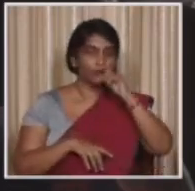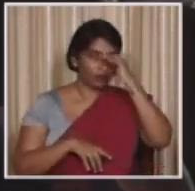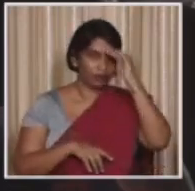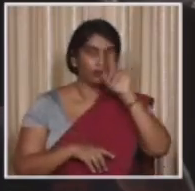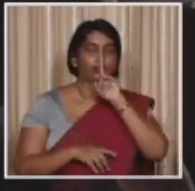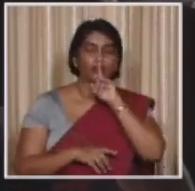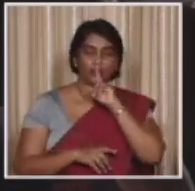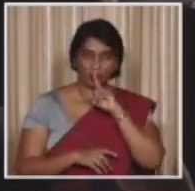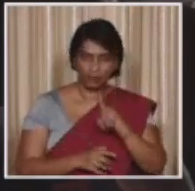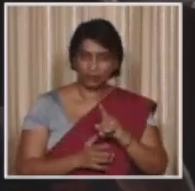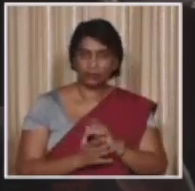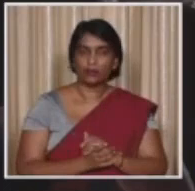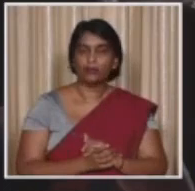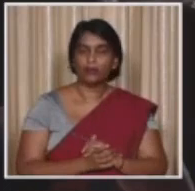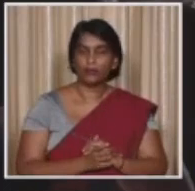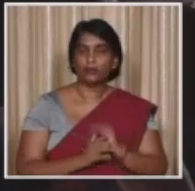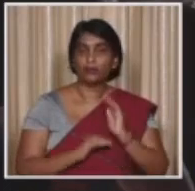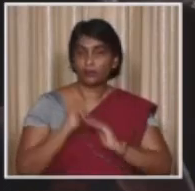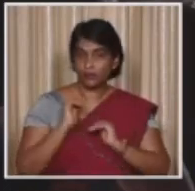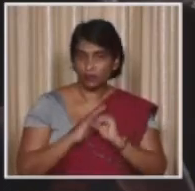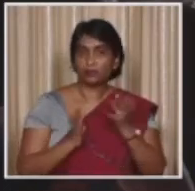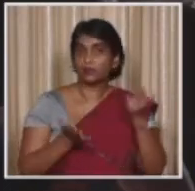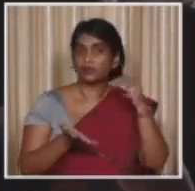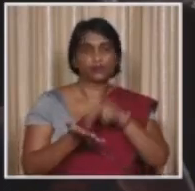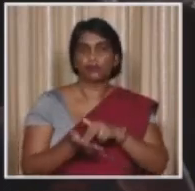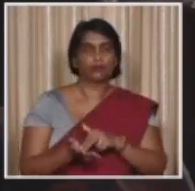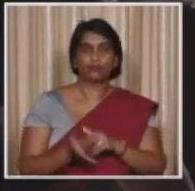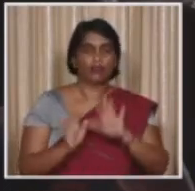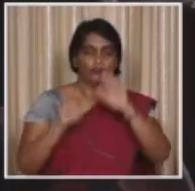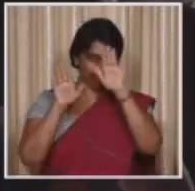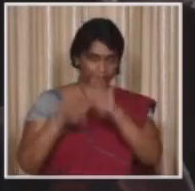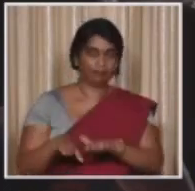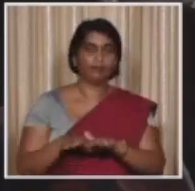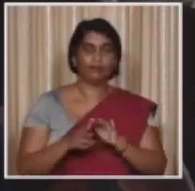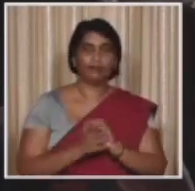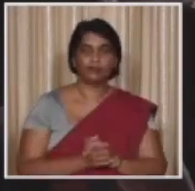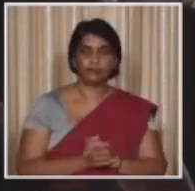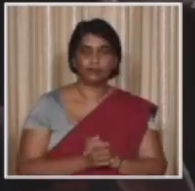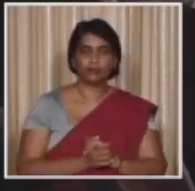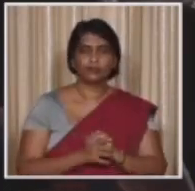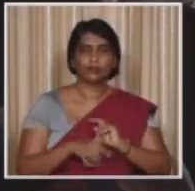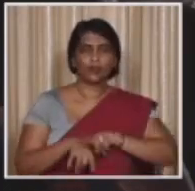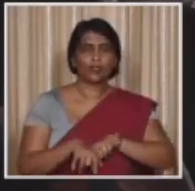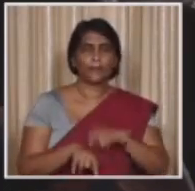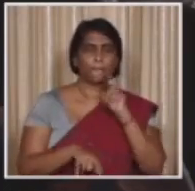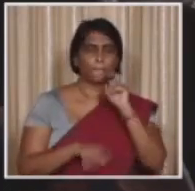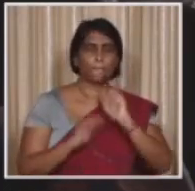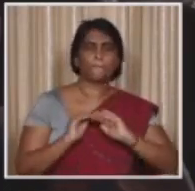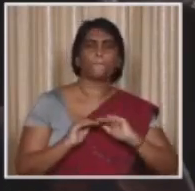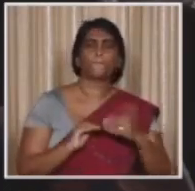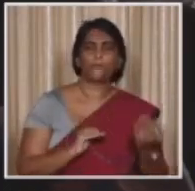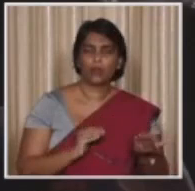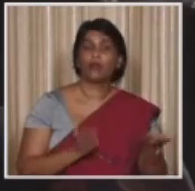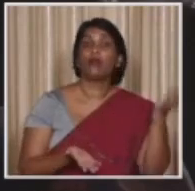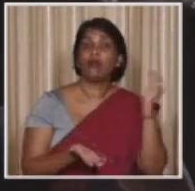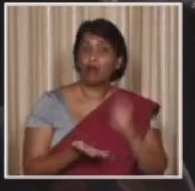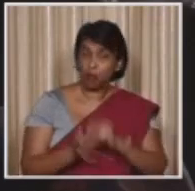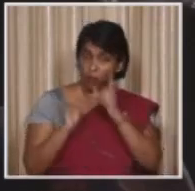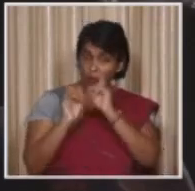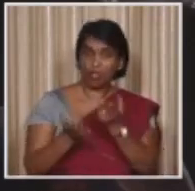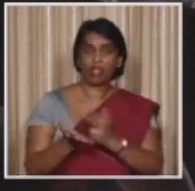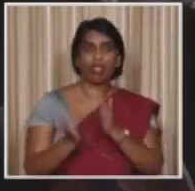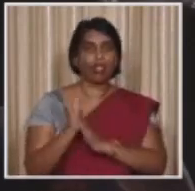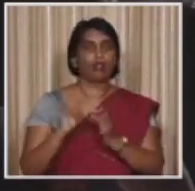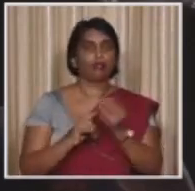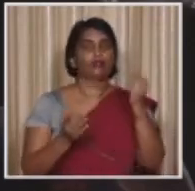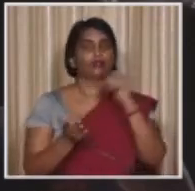කියනවා ක්‍රමයක් තියෙනවා නැගිටින්න බෑ වාඩි වෙන්න කියලා. නමුත් පැය භාගයකට පස්සේ නැවත ඒ මන්ත්‍රීවරයාම